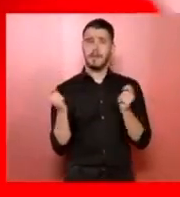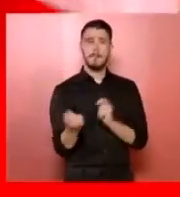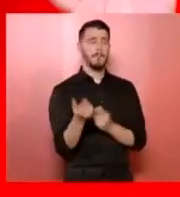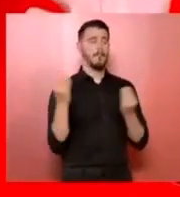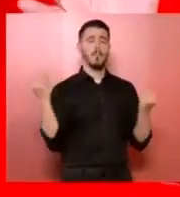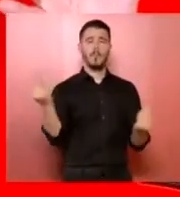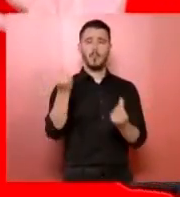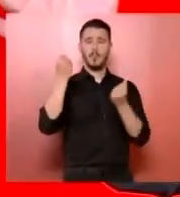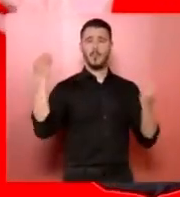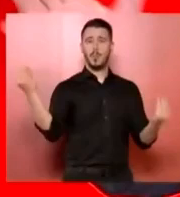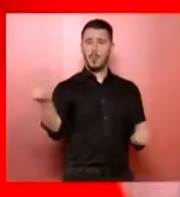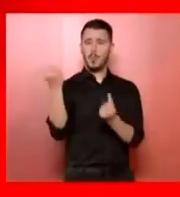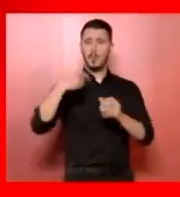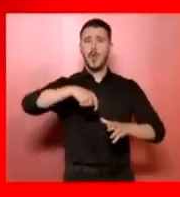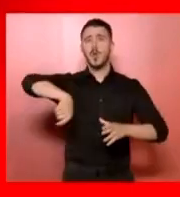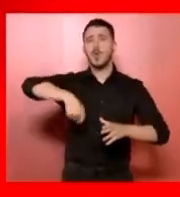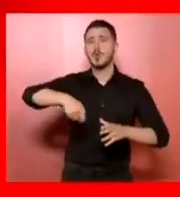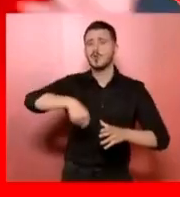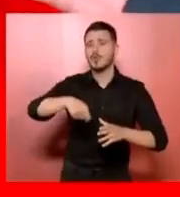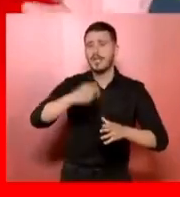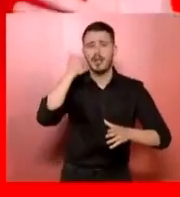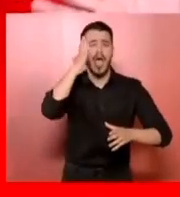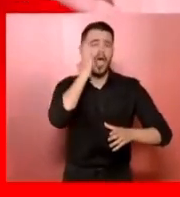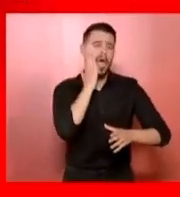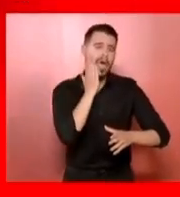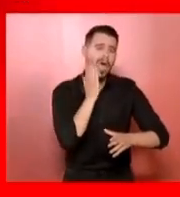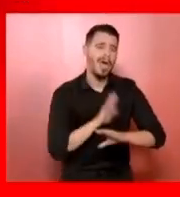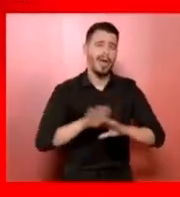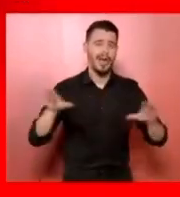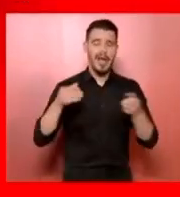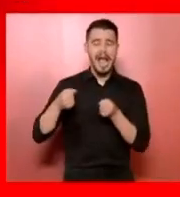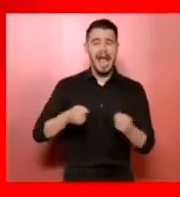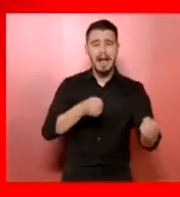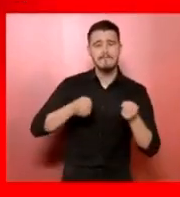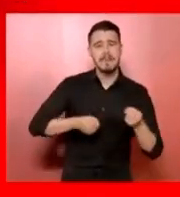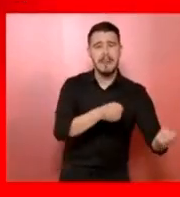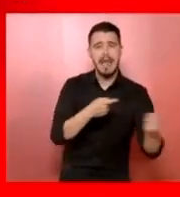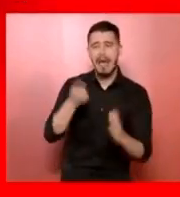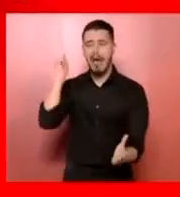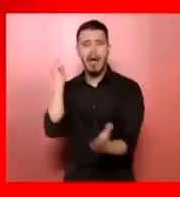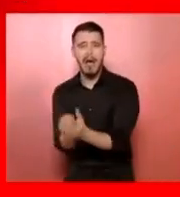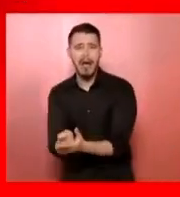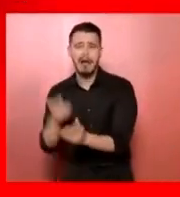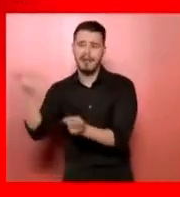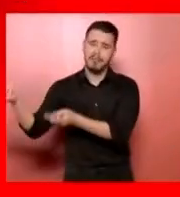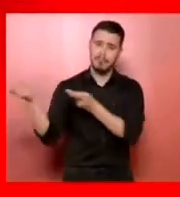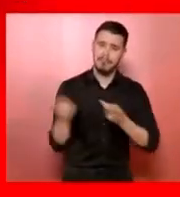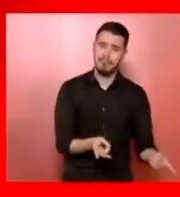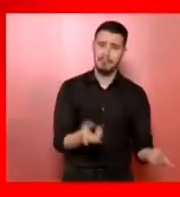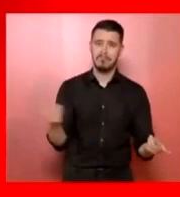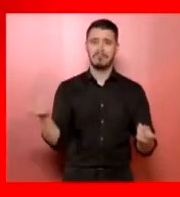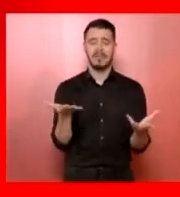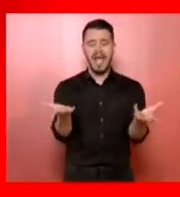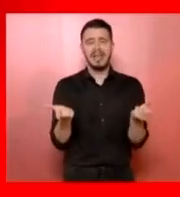Μπαμπινιώτης κουζίνα, να έχει έπιπλα καινούρια ράφια.